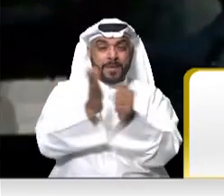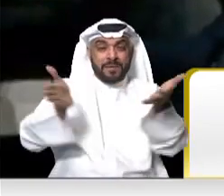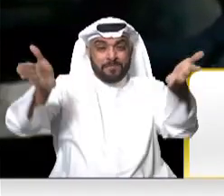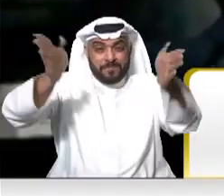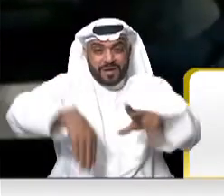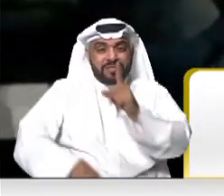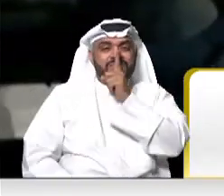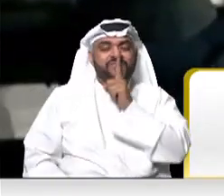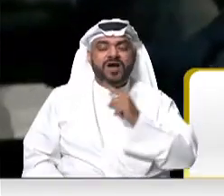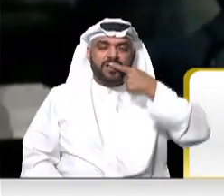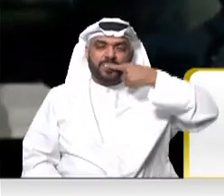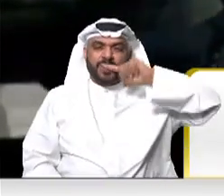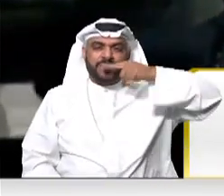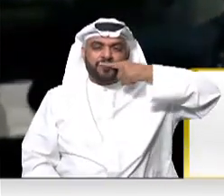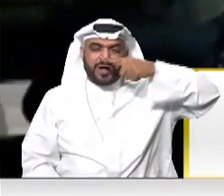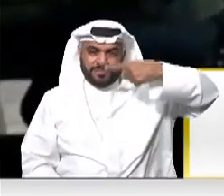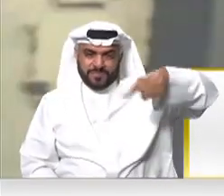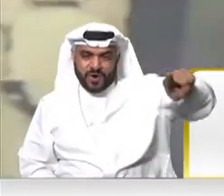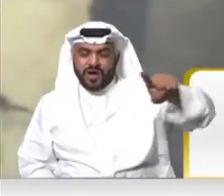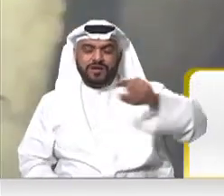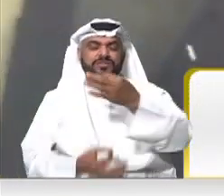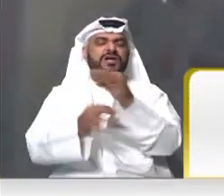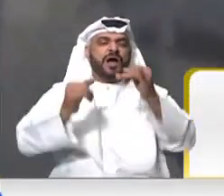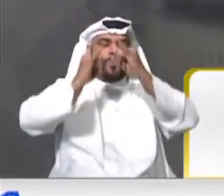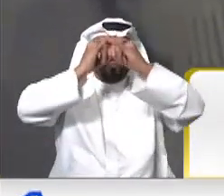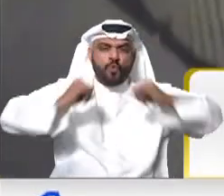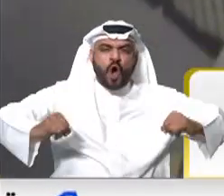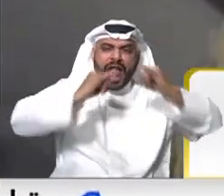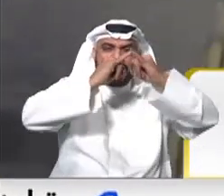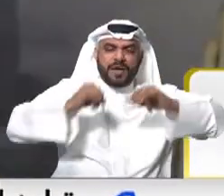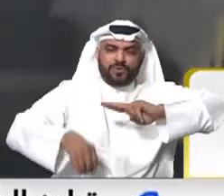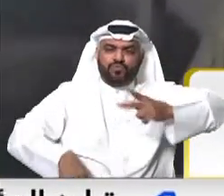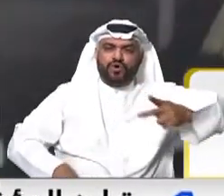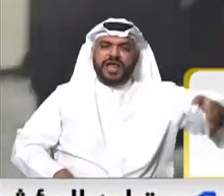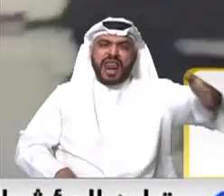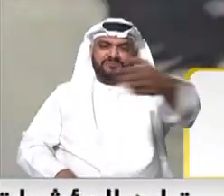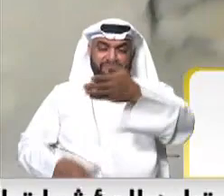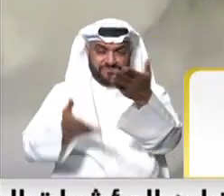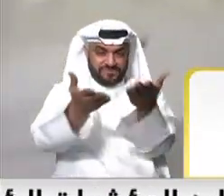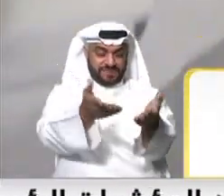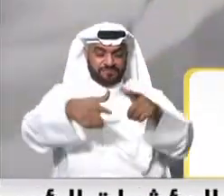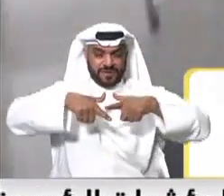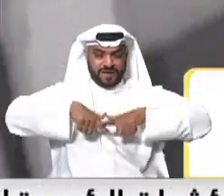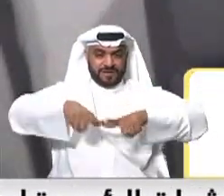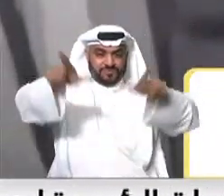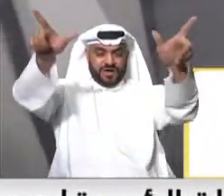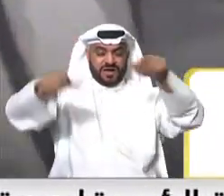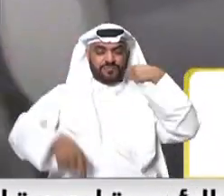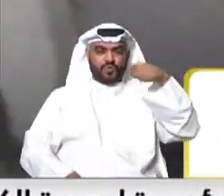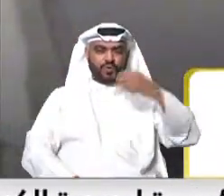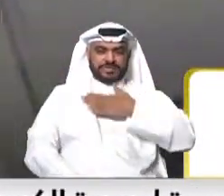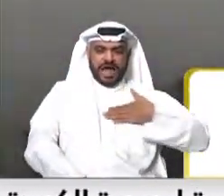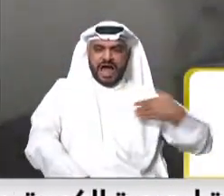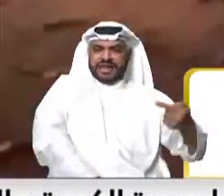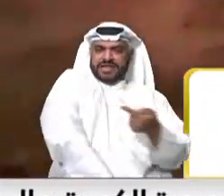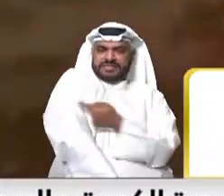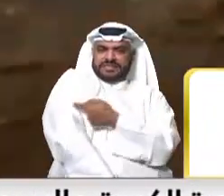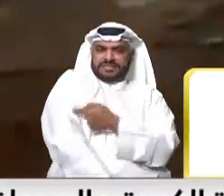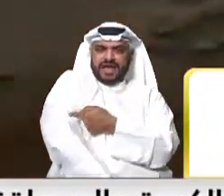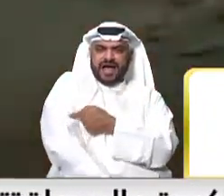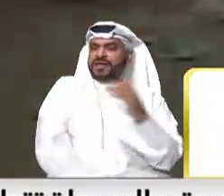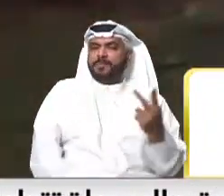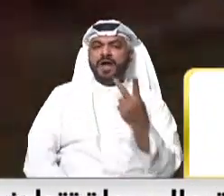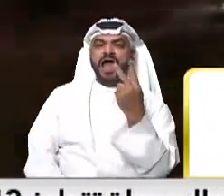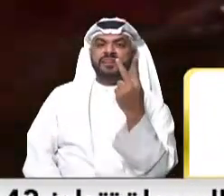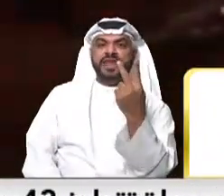ودير البلح ومخيمات المغازي والنصيرات والشجاعية. وأعلنت وزارة الصحة في غزة ارتقاء